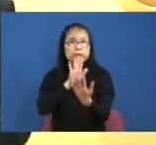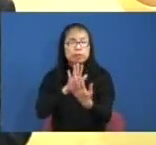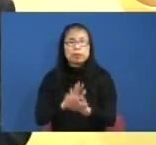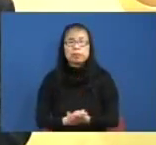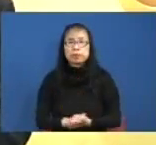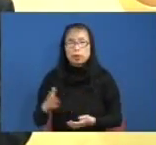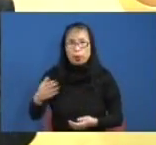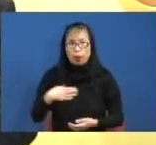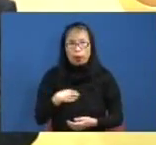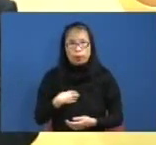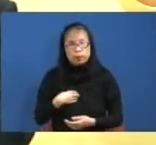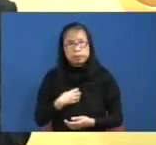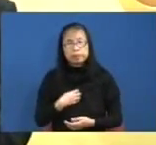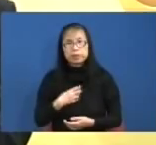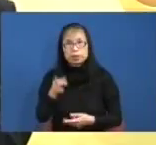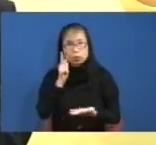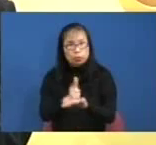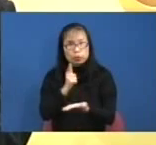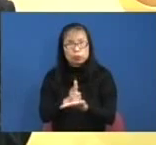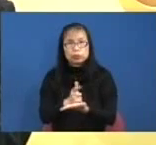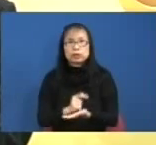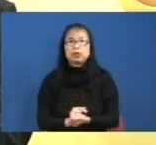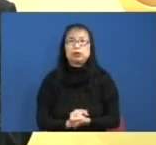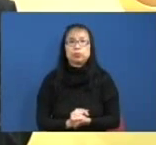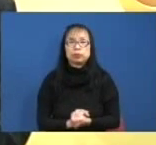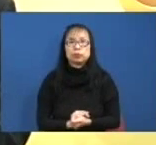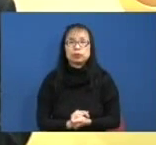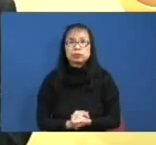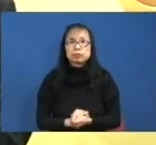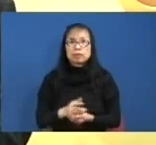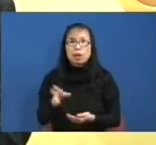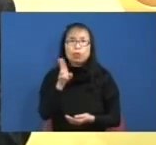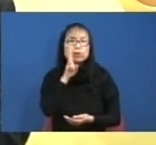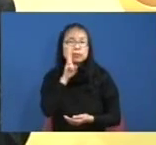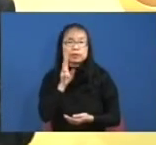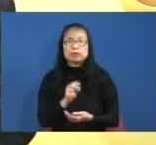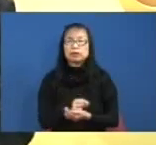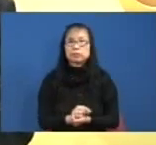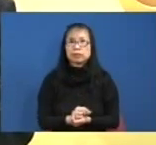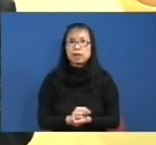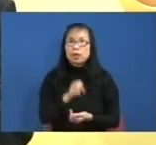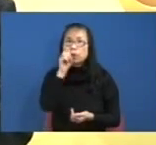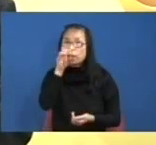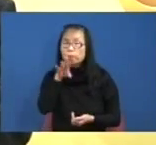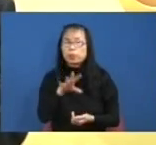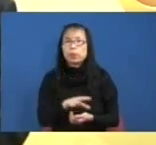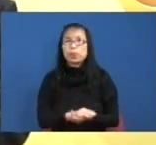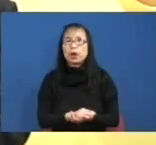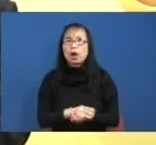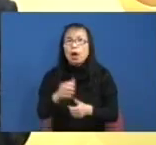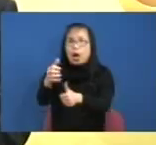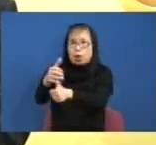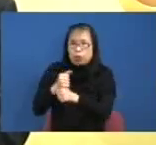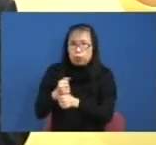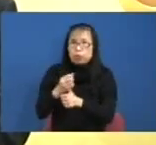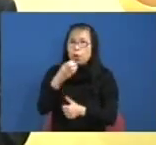呢個反而咧，我覺得係一個好重要嘅環節嚟嘅。咁譬如好似而家你提到頭先搶食鹽咁